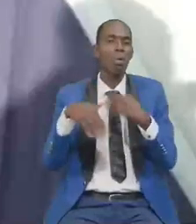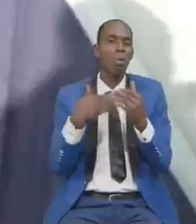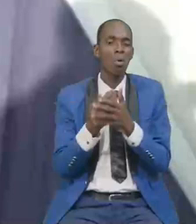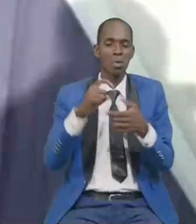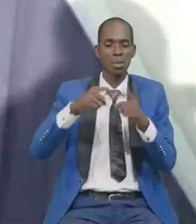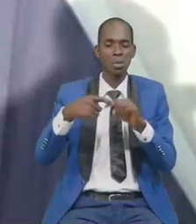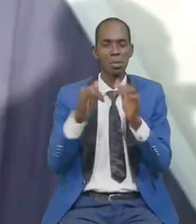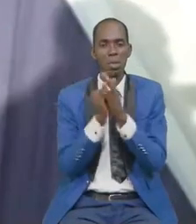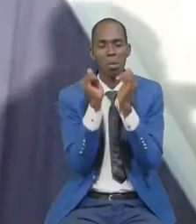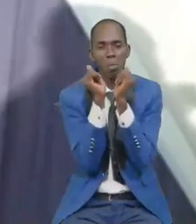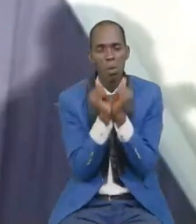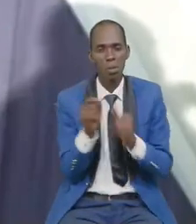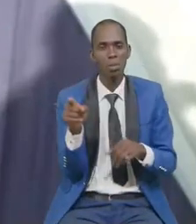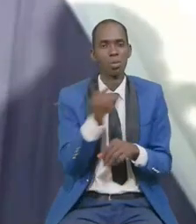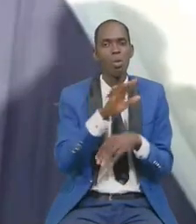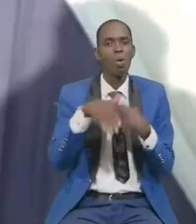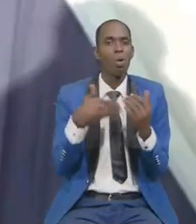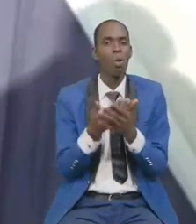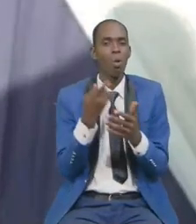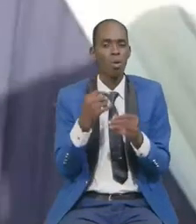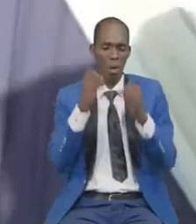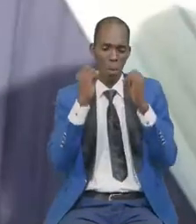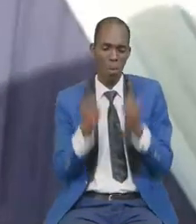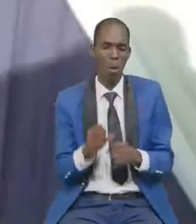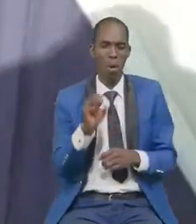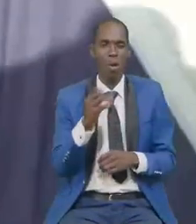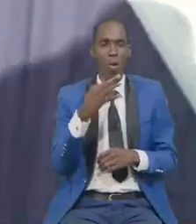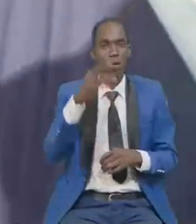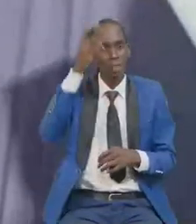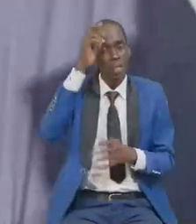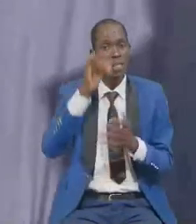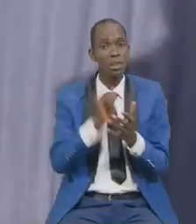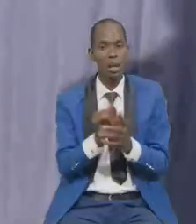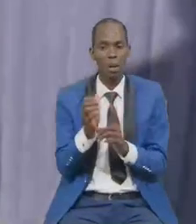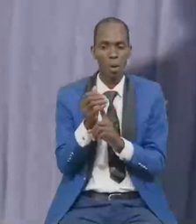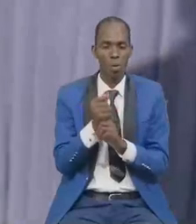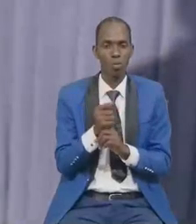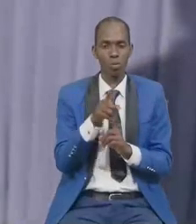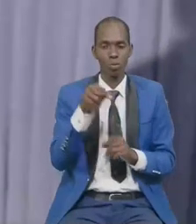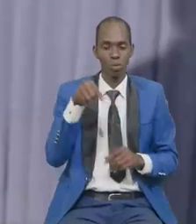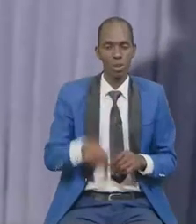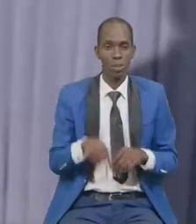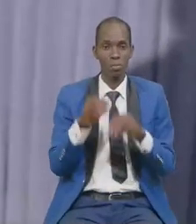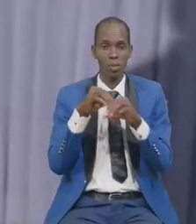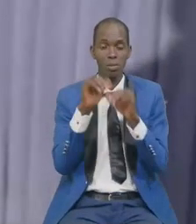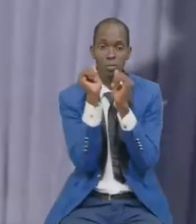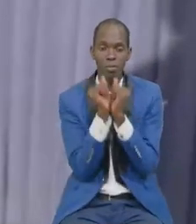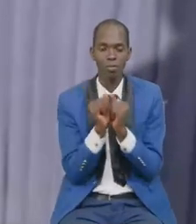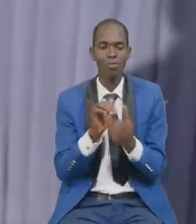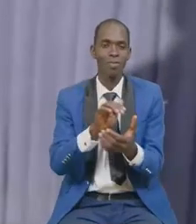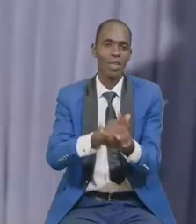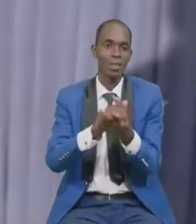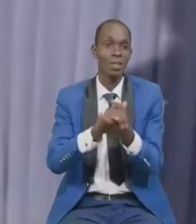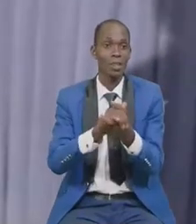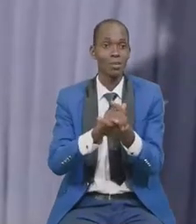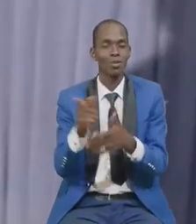lient, toutes les puissances de Satan qui te maintiennent dans la captivité. Félicitations, tu es libre.